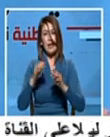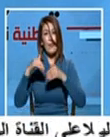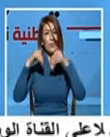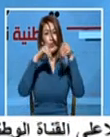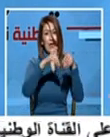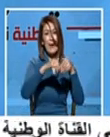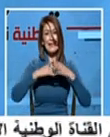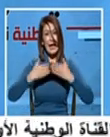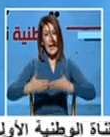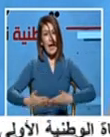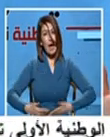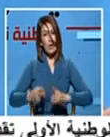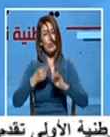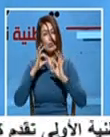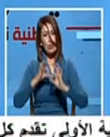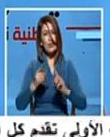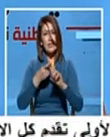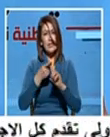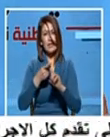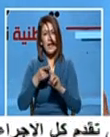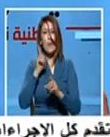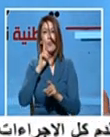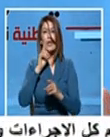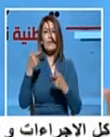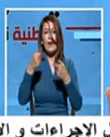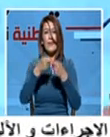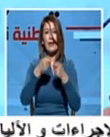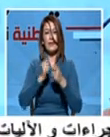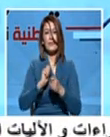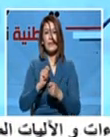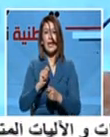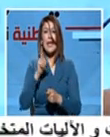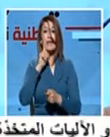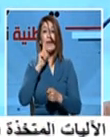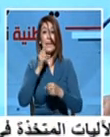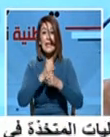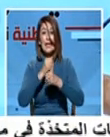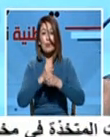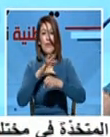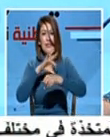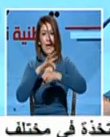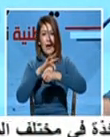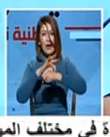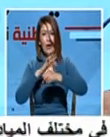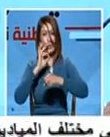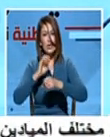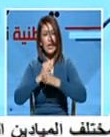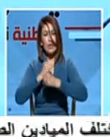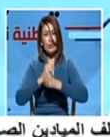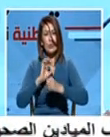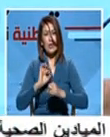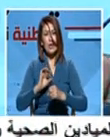الحمل الأقوياء الموجودين اليوم القوابل قاعدين يخدموا، يذولي فما صفوف في صفوف القوابل